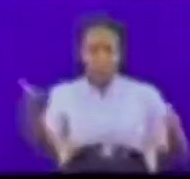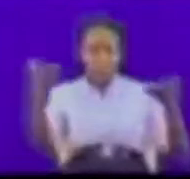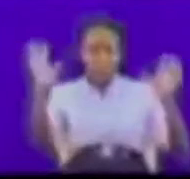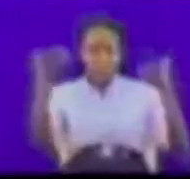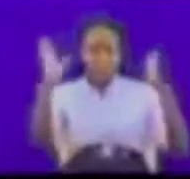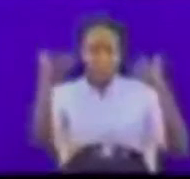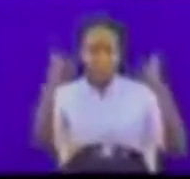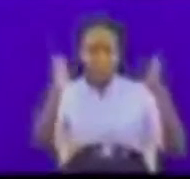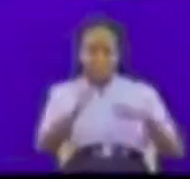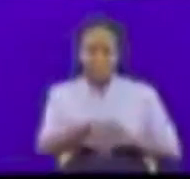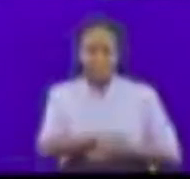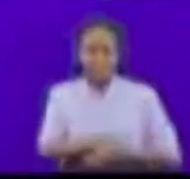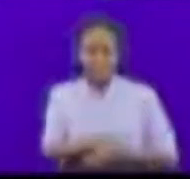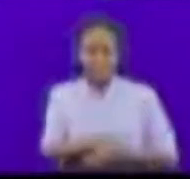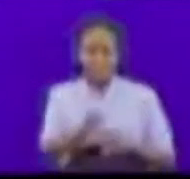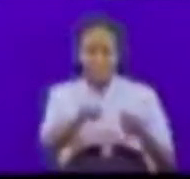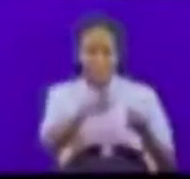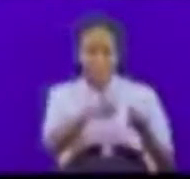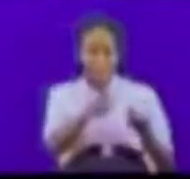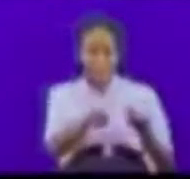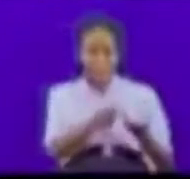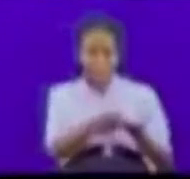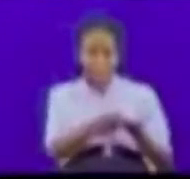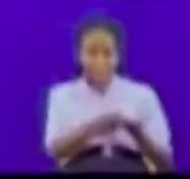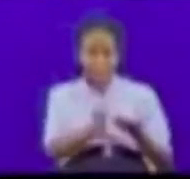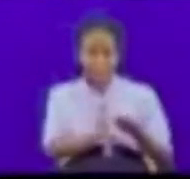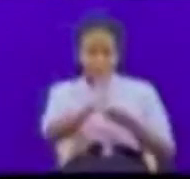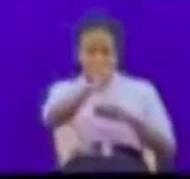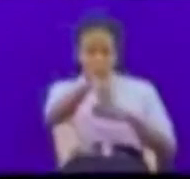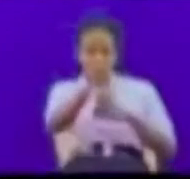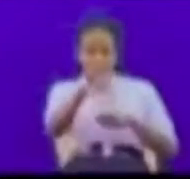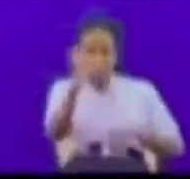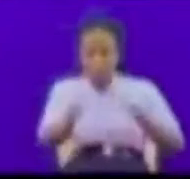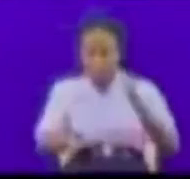Kwa idadi ya kula halali ni 363.